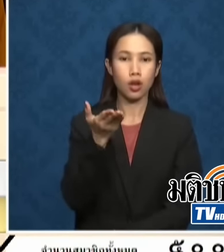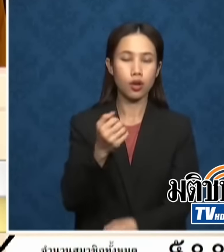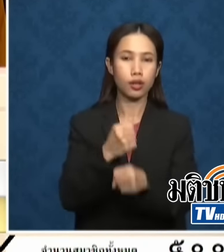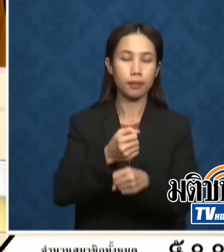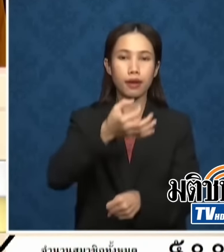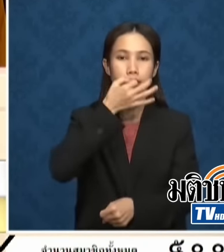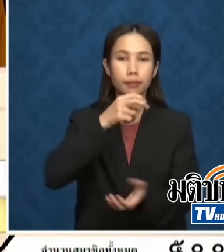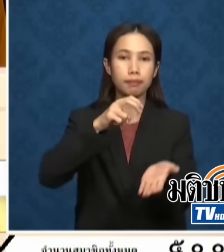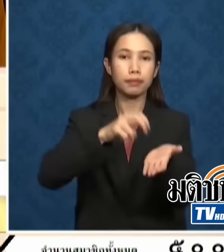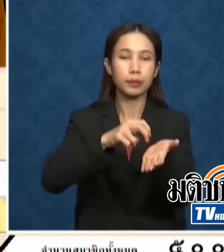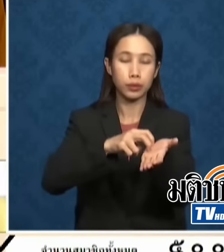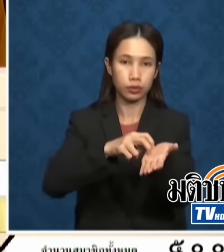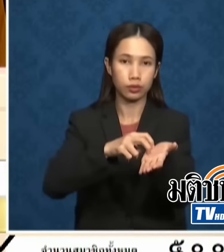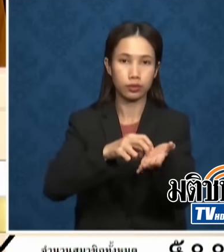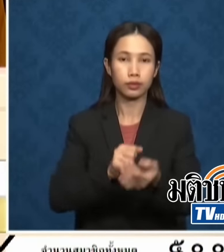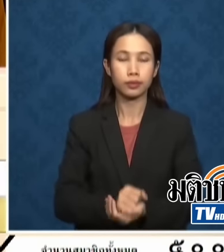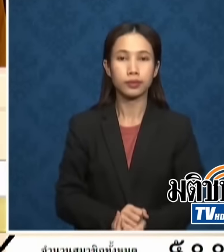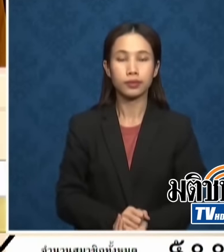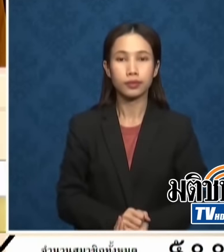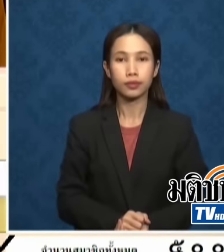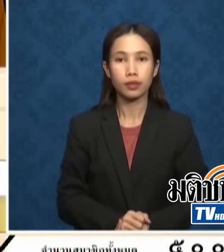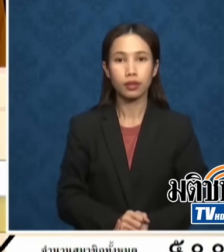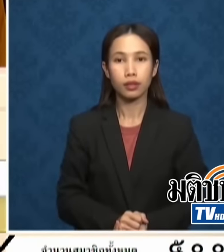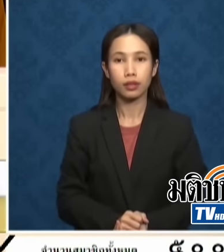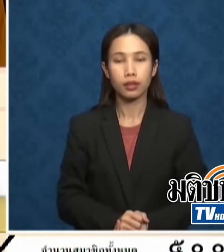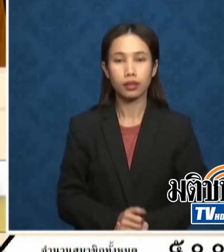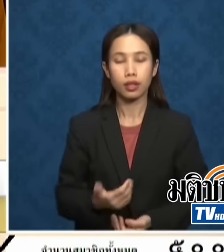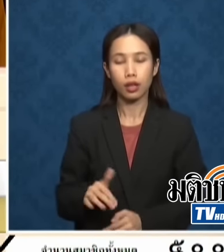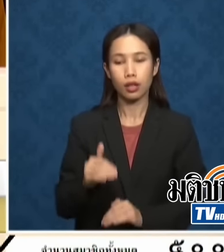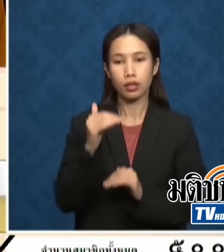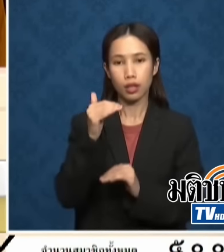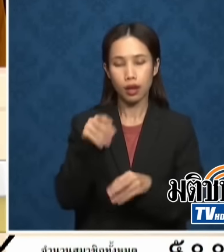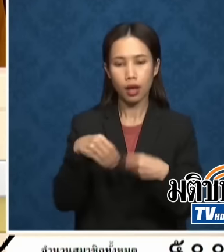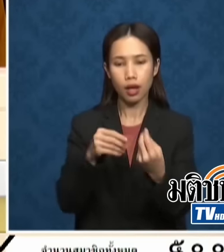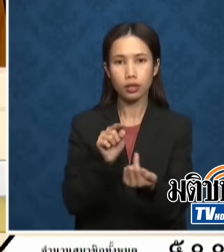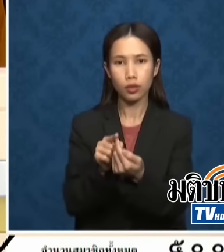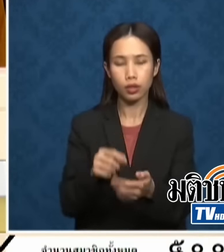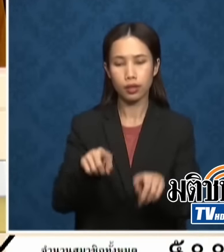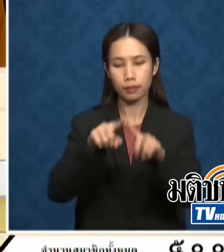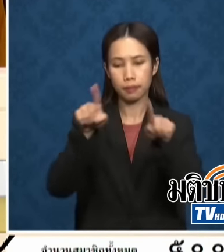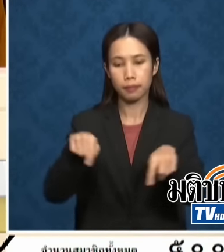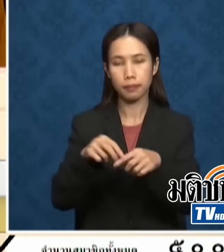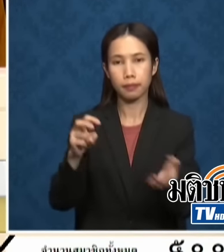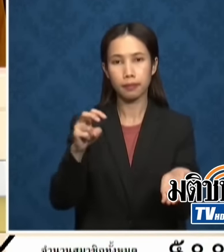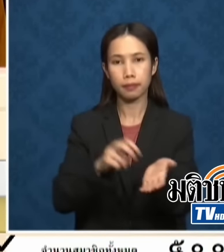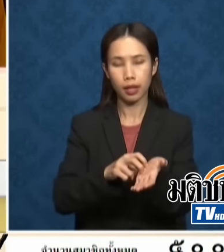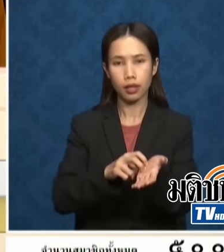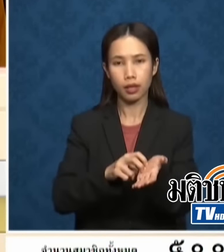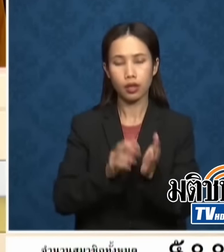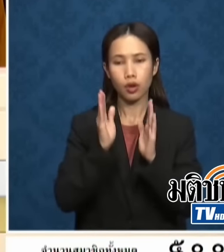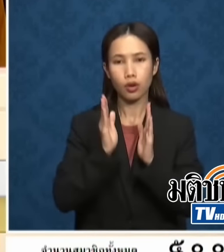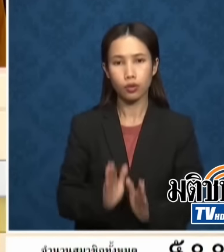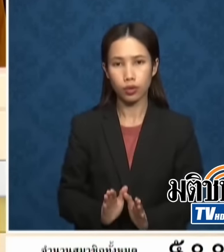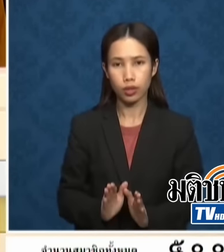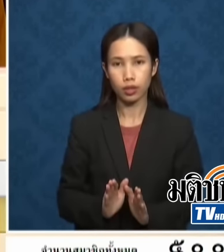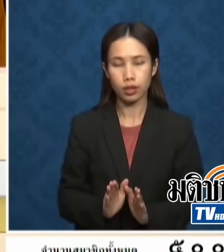ได้รวมถึงการตัดจำกัดจำนวนใบอนุญาตของแต่ละบุคคลออกเพื่อ